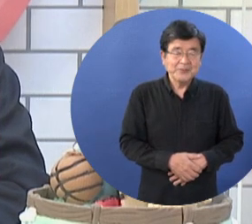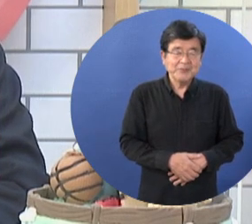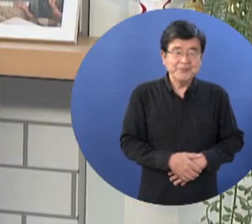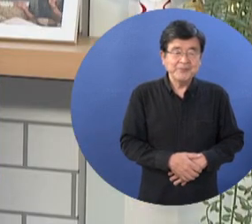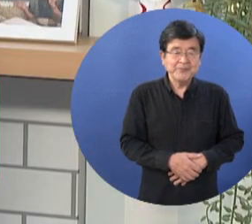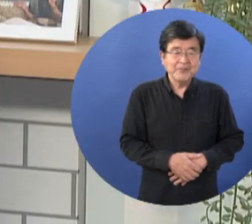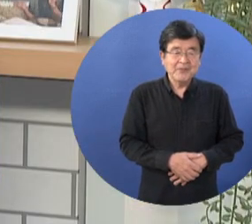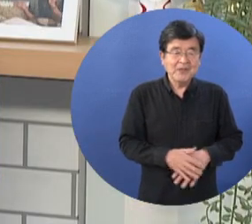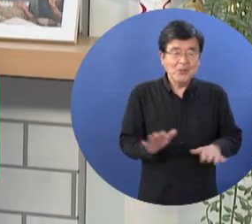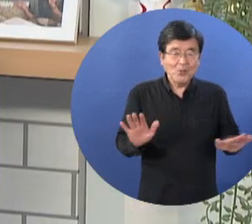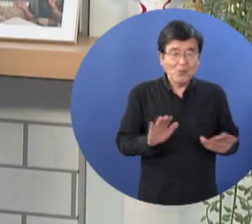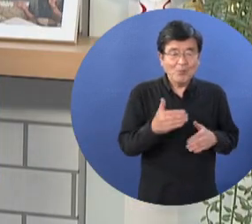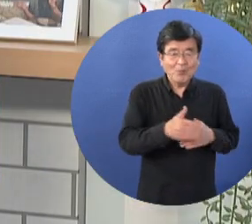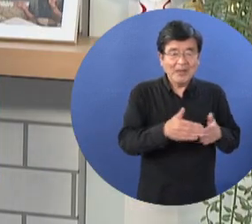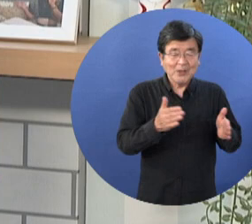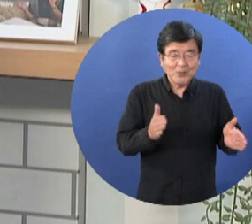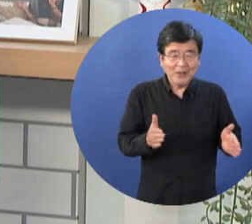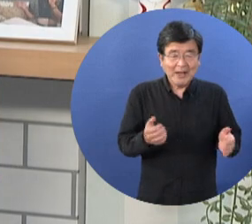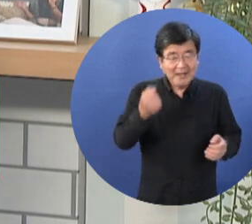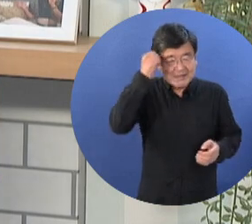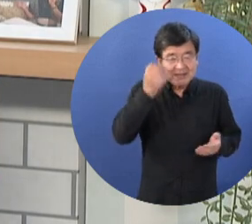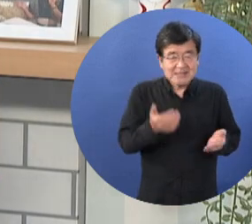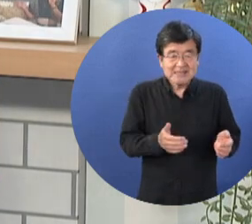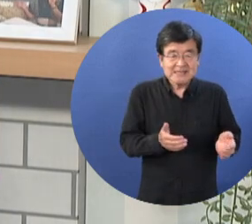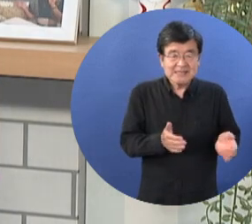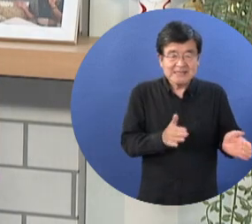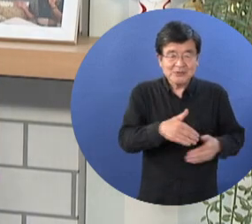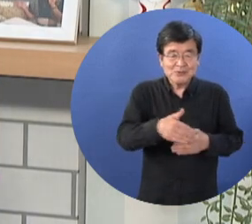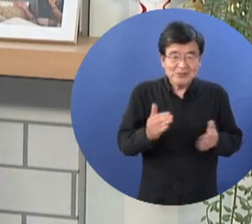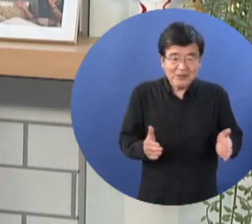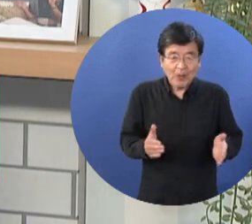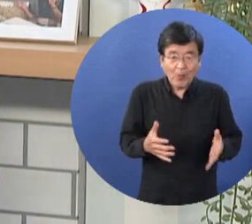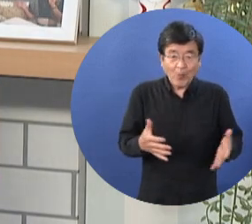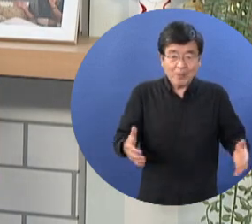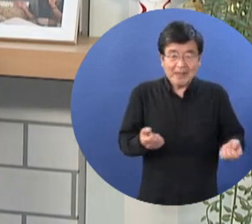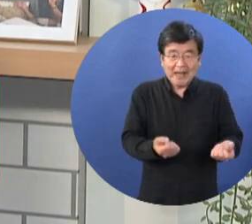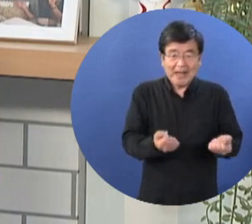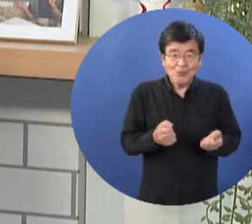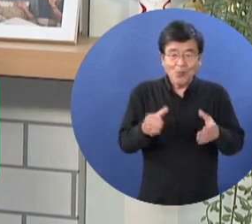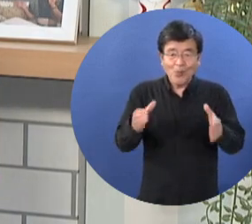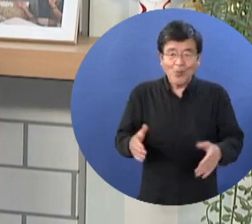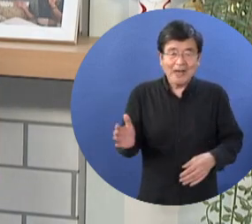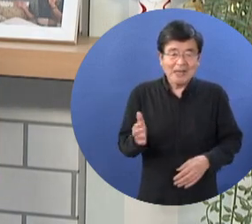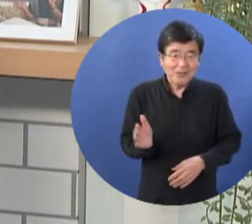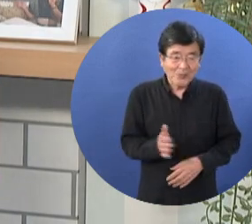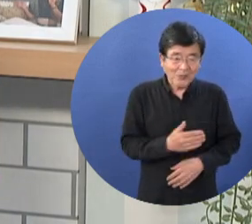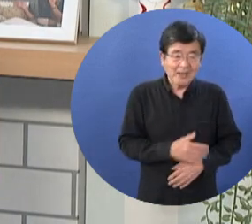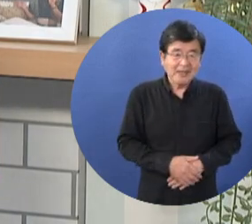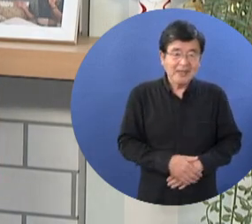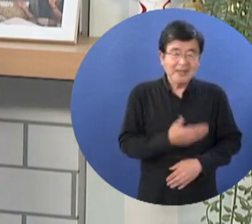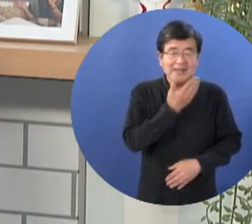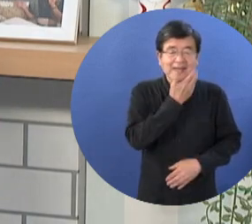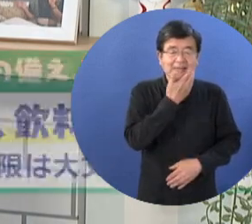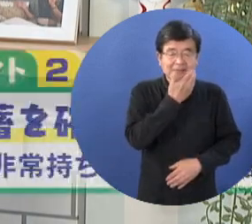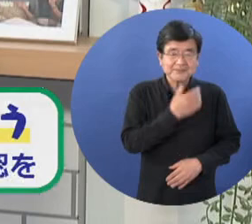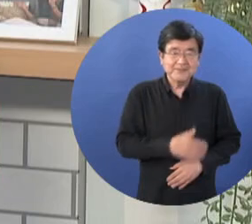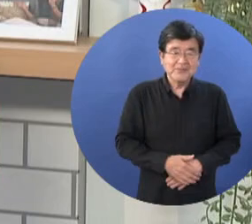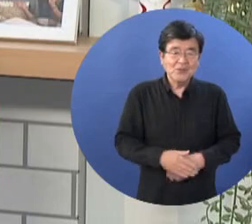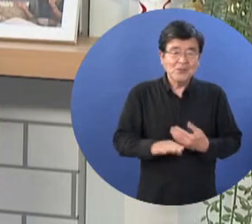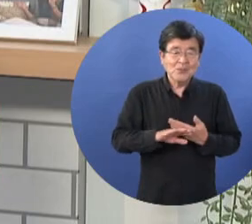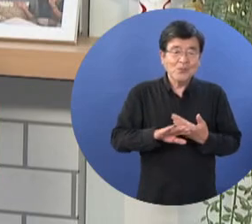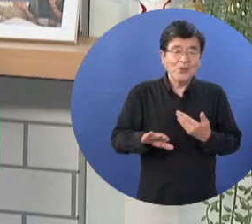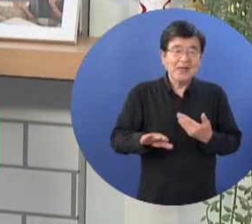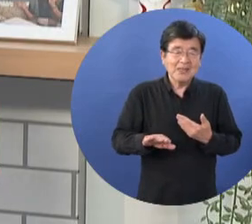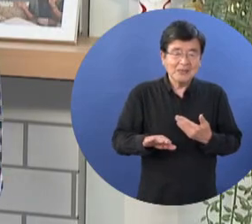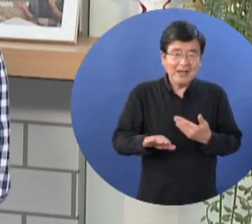子供部屋だとか、あと寝室には極力大きな家具を置かないっていうのもね大事だそうですね。うん、その他にはさっきもお話